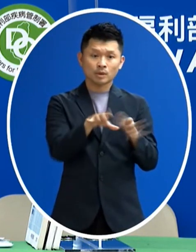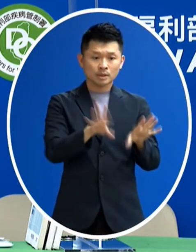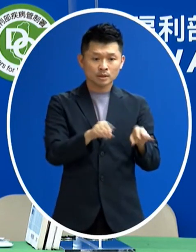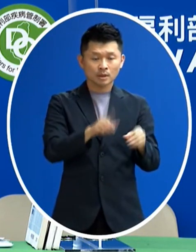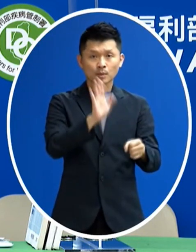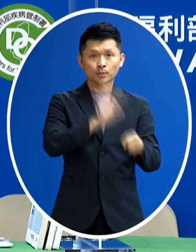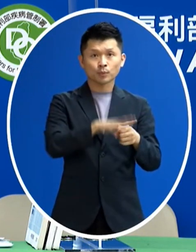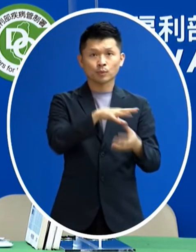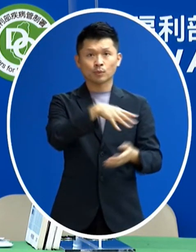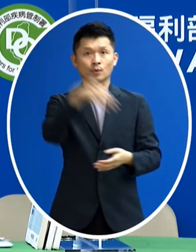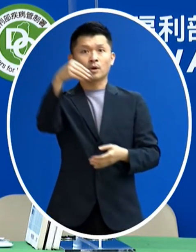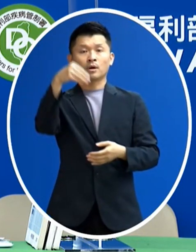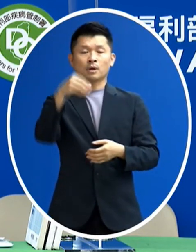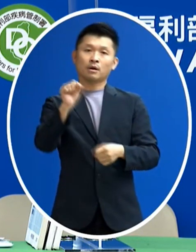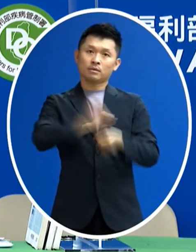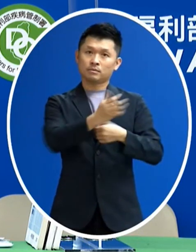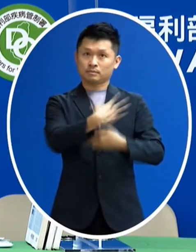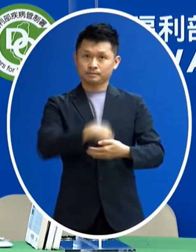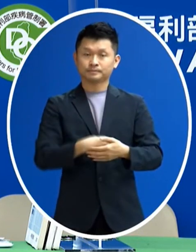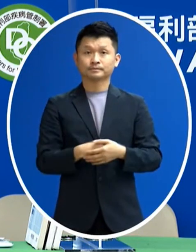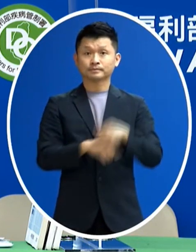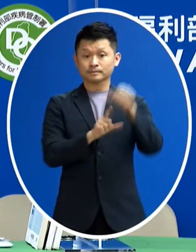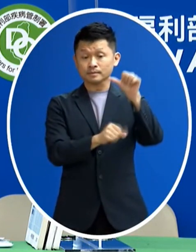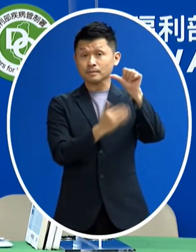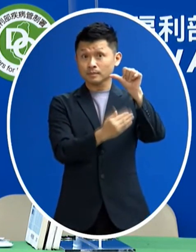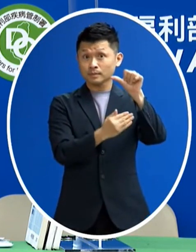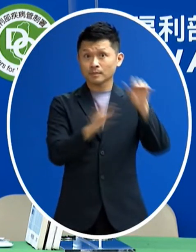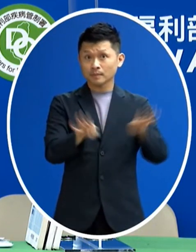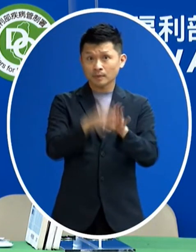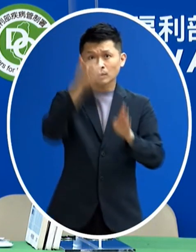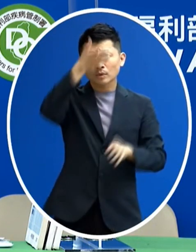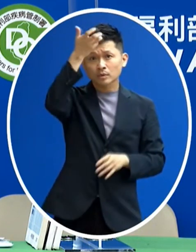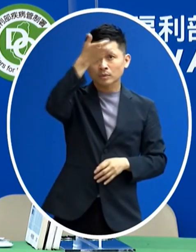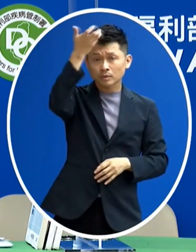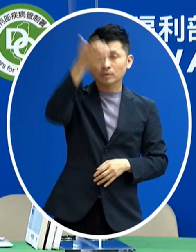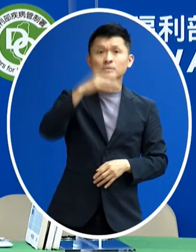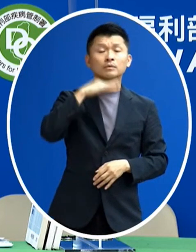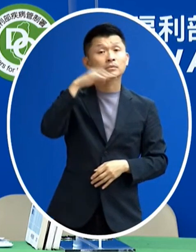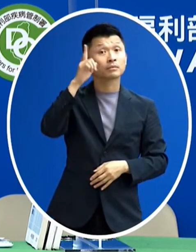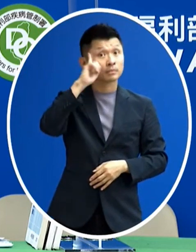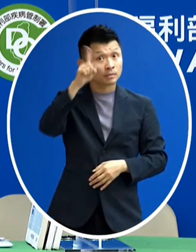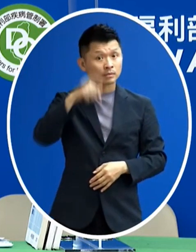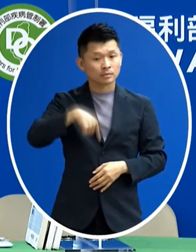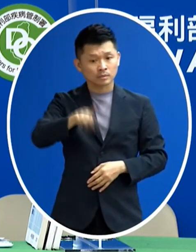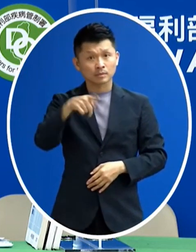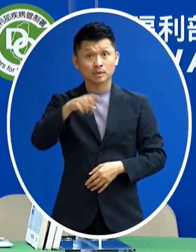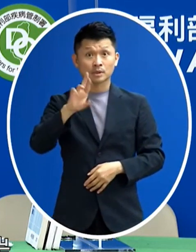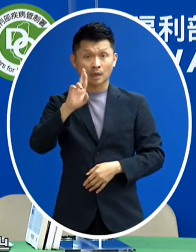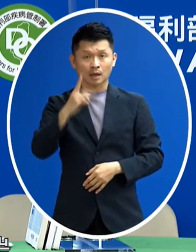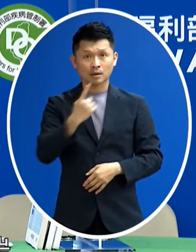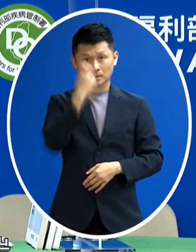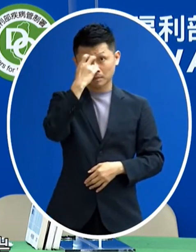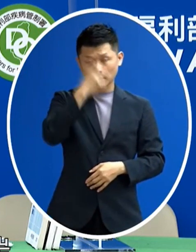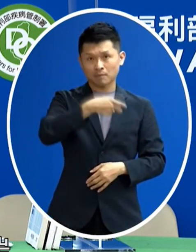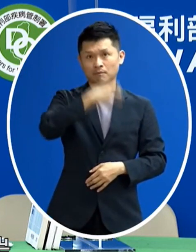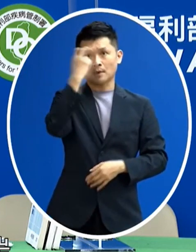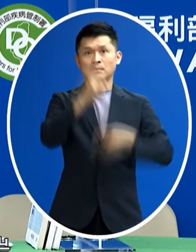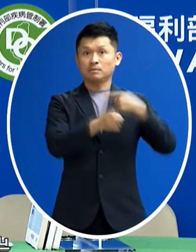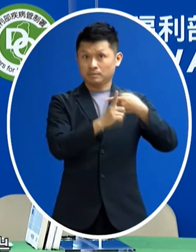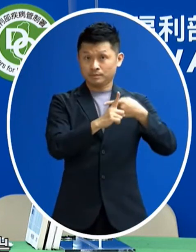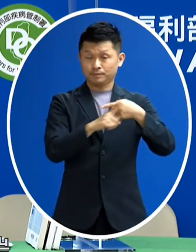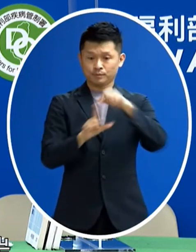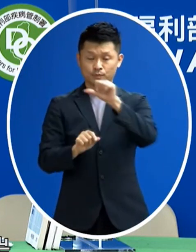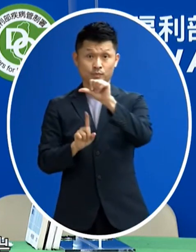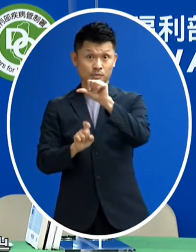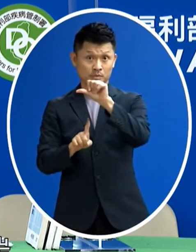它列入我们的重症。5月9号的时候开始有发烧，隔天到急诊做了 PCR 确诊。5月11号的时候